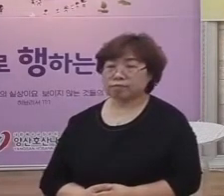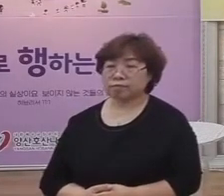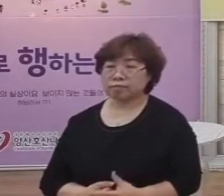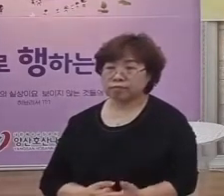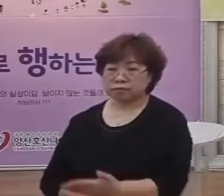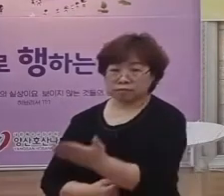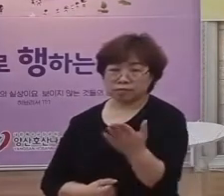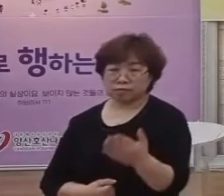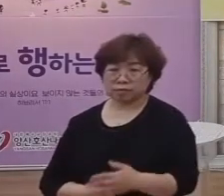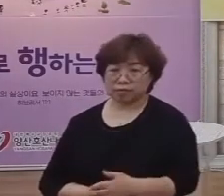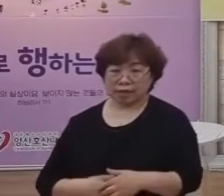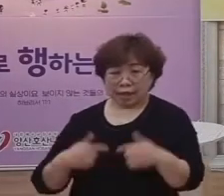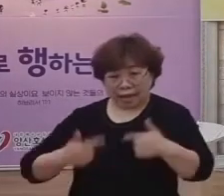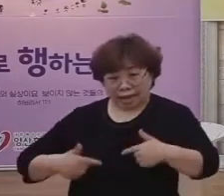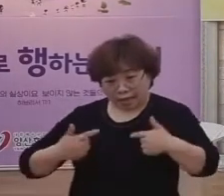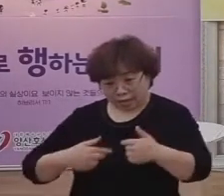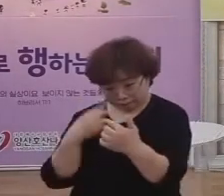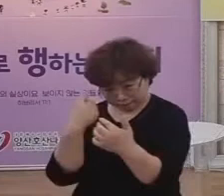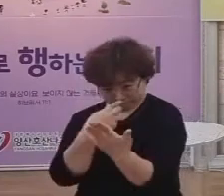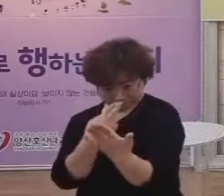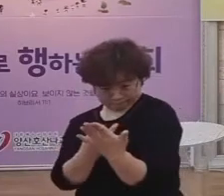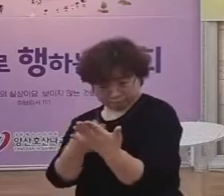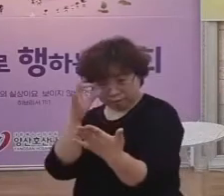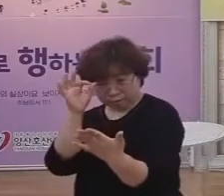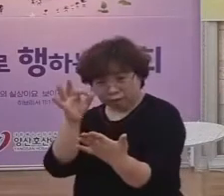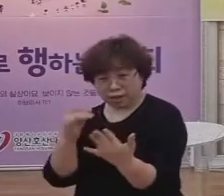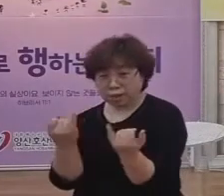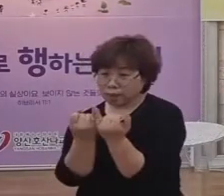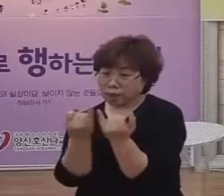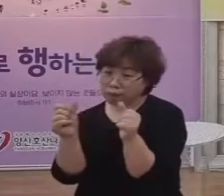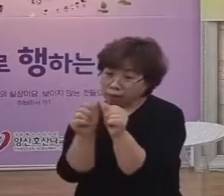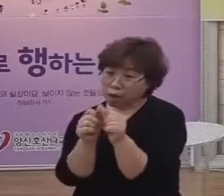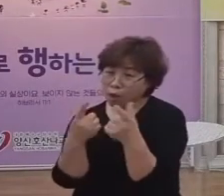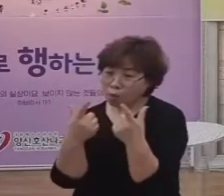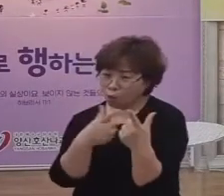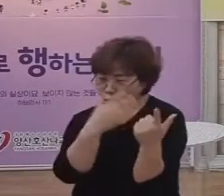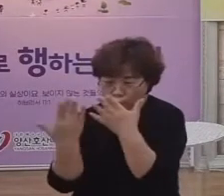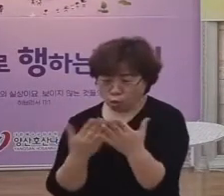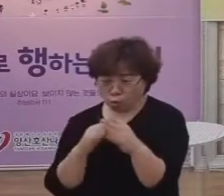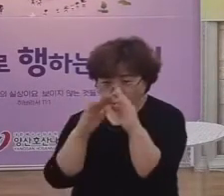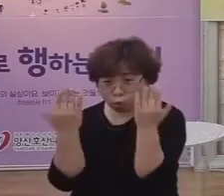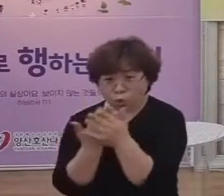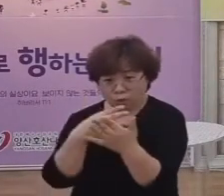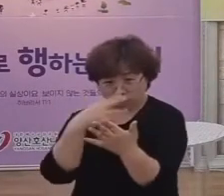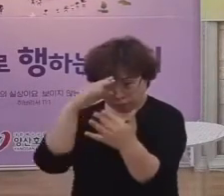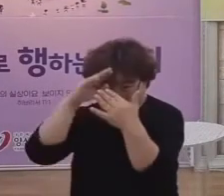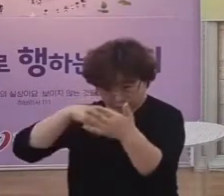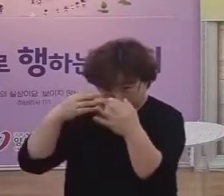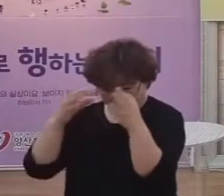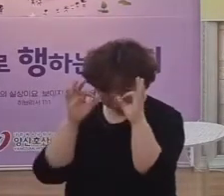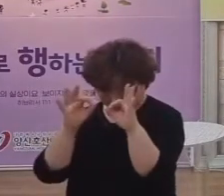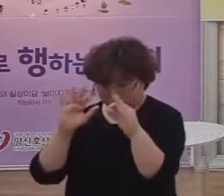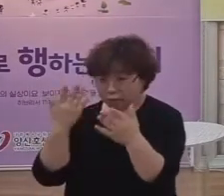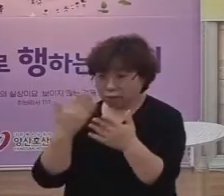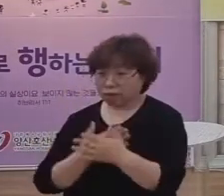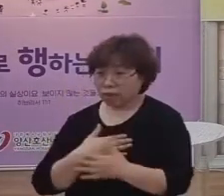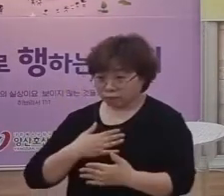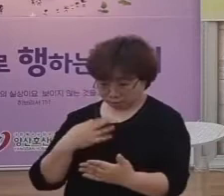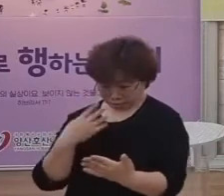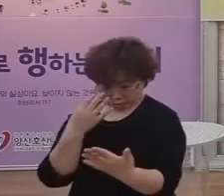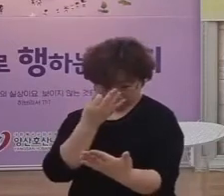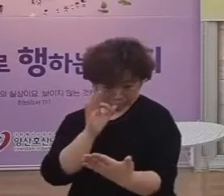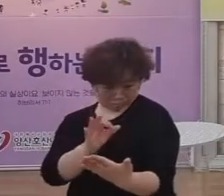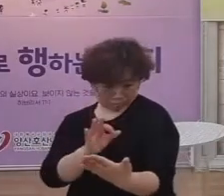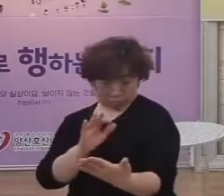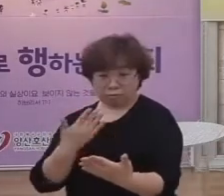여러분 우리 매일 거울 보잖아요. 남자도 세수하면서라도 뭐 보든 어쨌든 간에 뭐 크림 하나